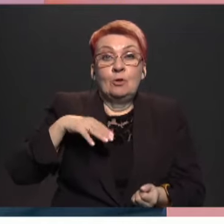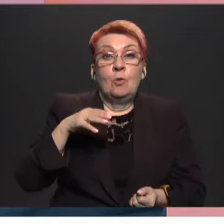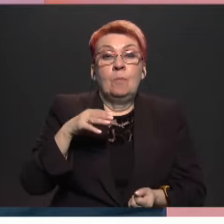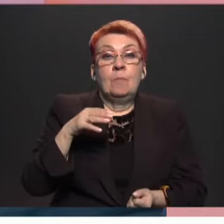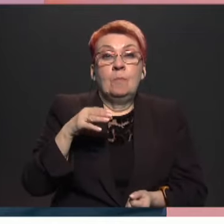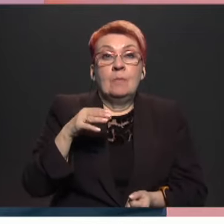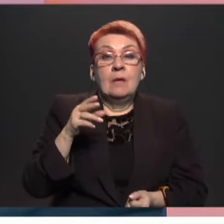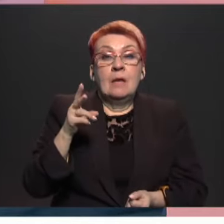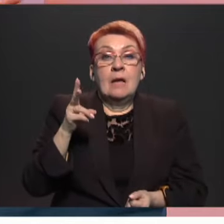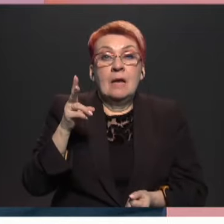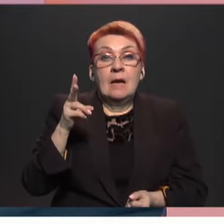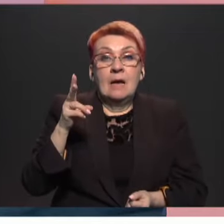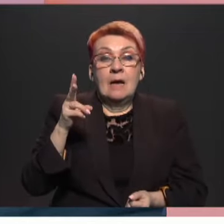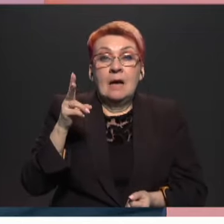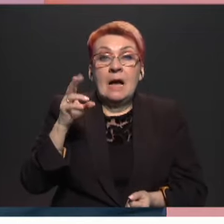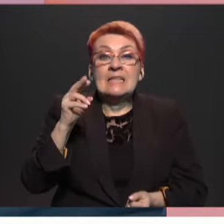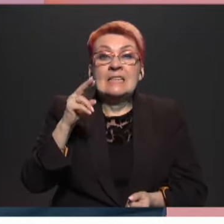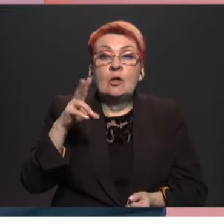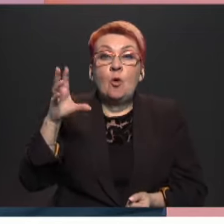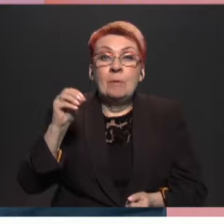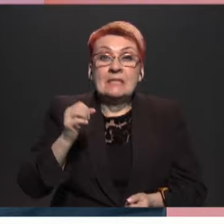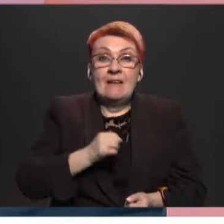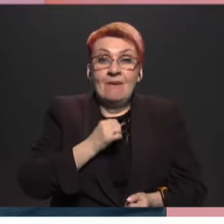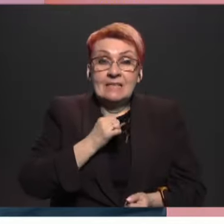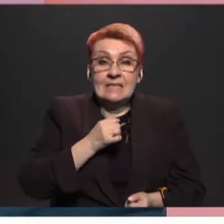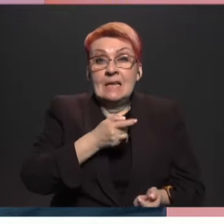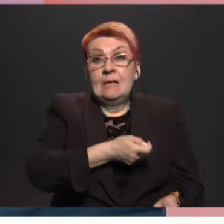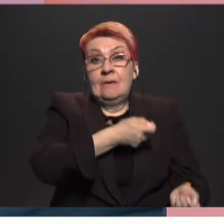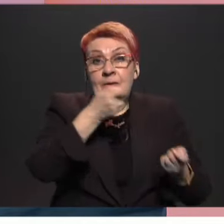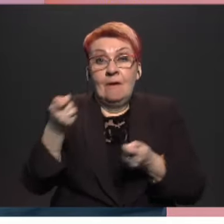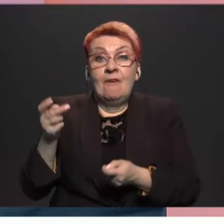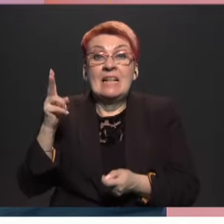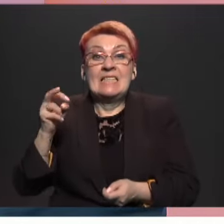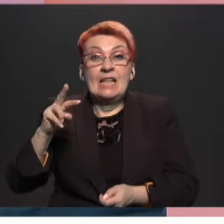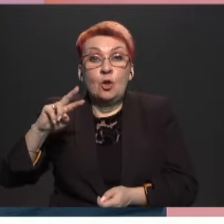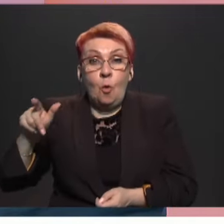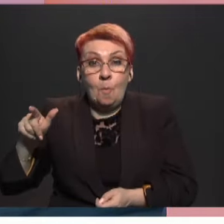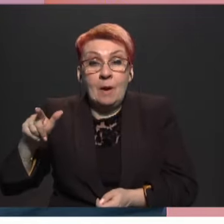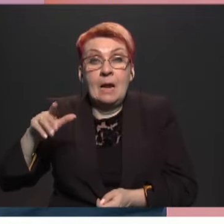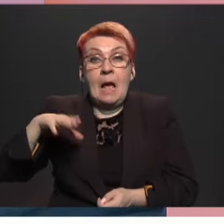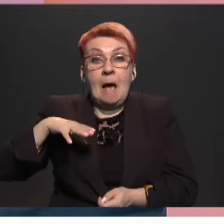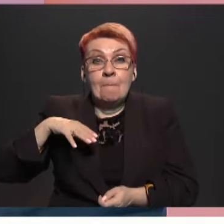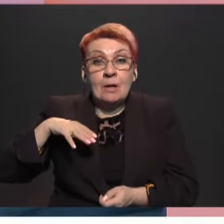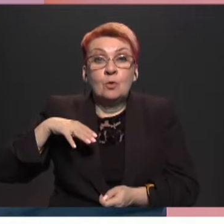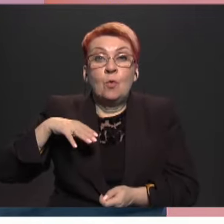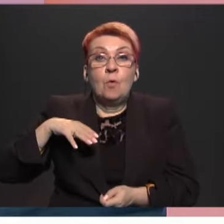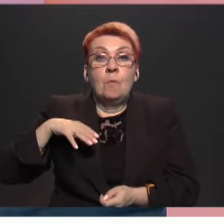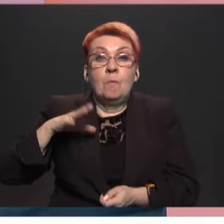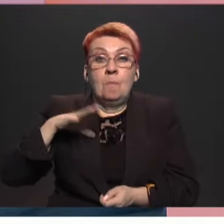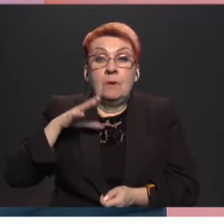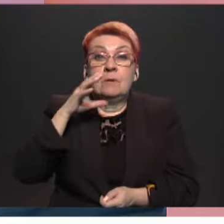константинопольскими посланниками, войсками и перенесен в Константинополь. А впоследствии из Константинополя был